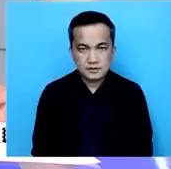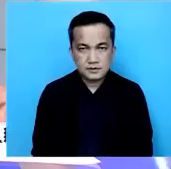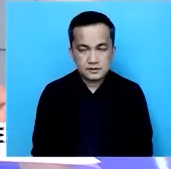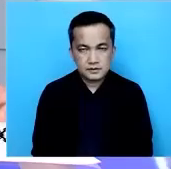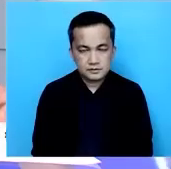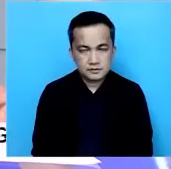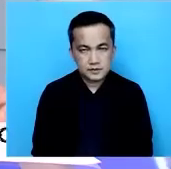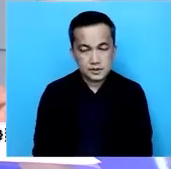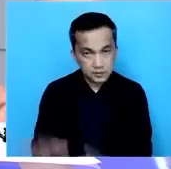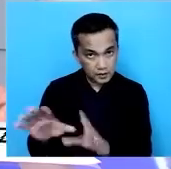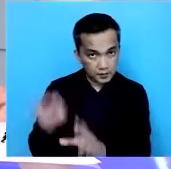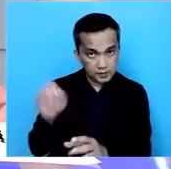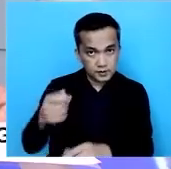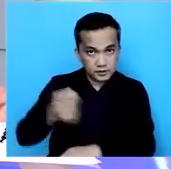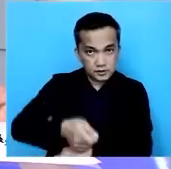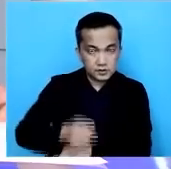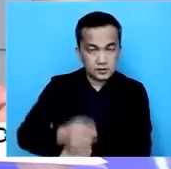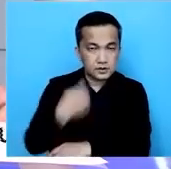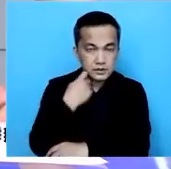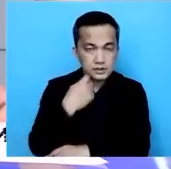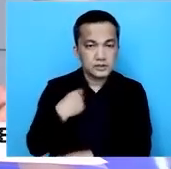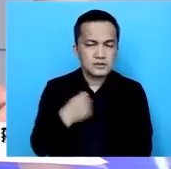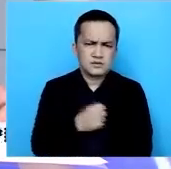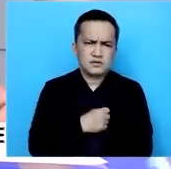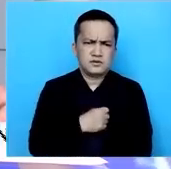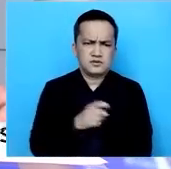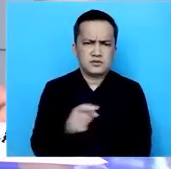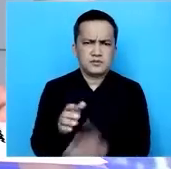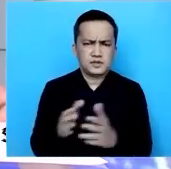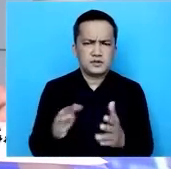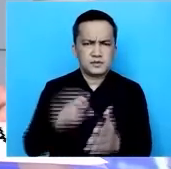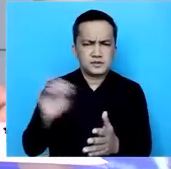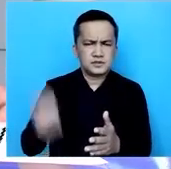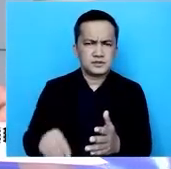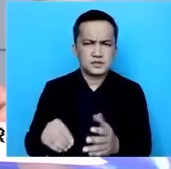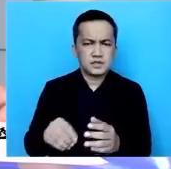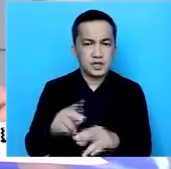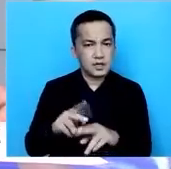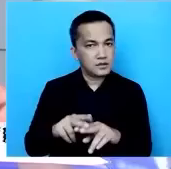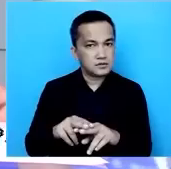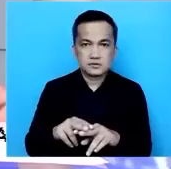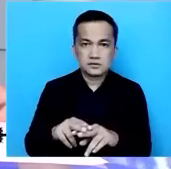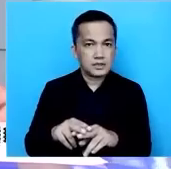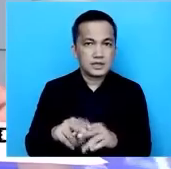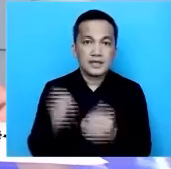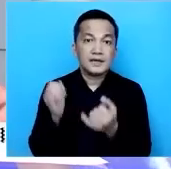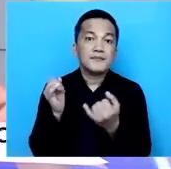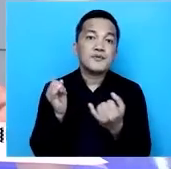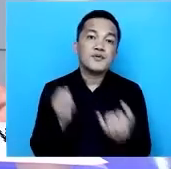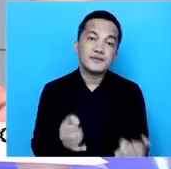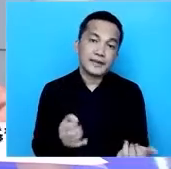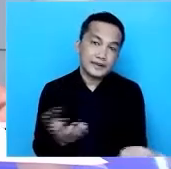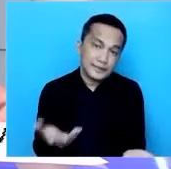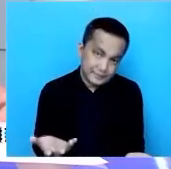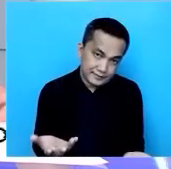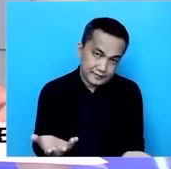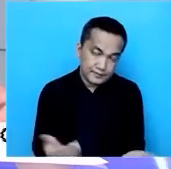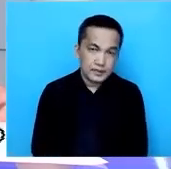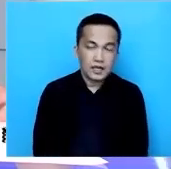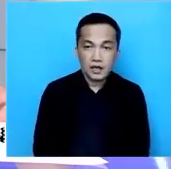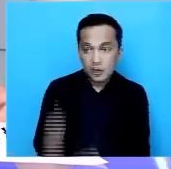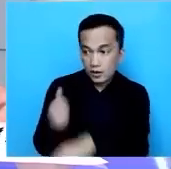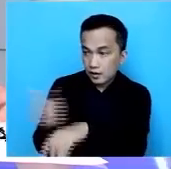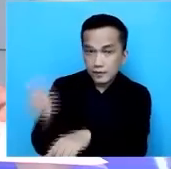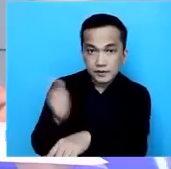Nabisto sa pagdinig kanina sa Senado na malaking porsyento ng asin sa bansa, imported na rin pala ang sinisisi ng